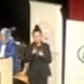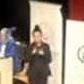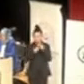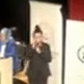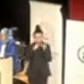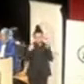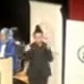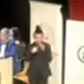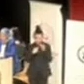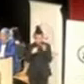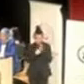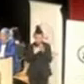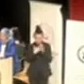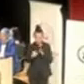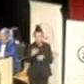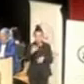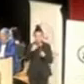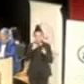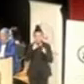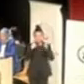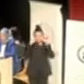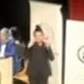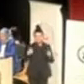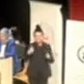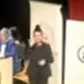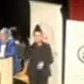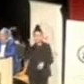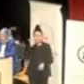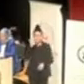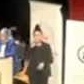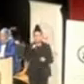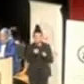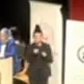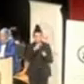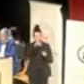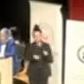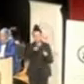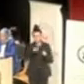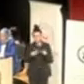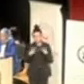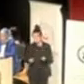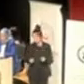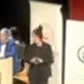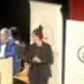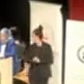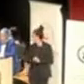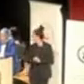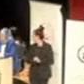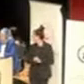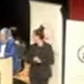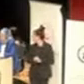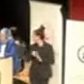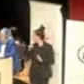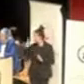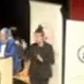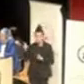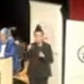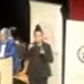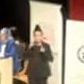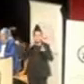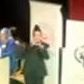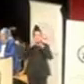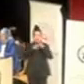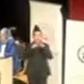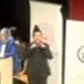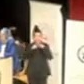hesabına tanımlayarak yıllık 5000 poz indirme hakkı vardır. Burada adresini de verdim. Burada dijital kütüphane sisteminin